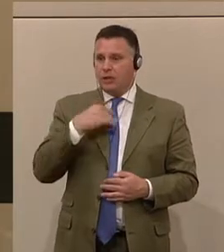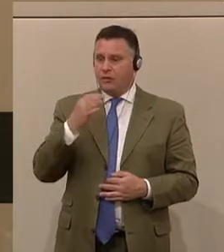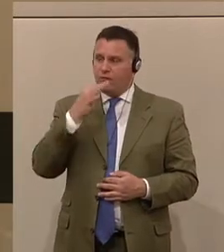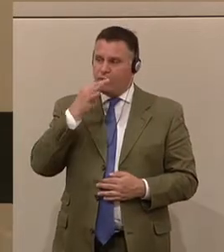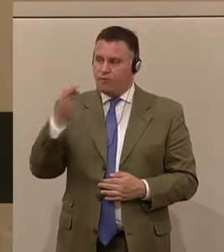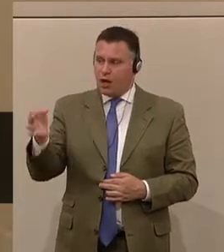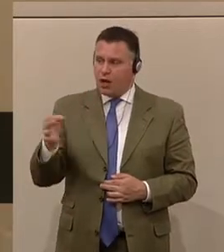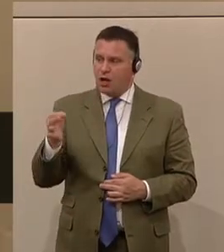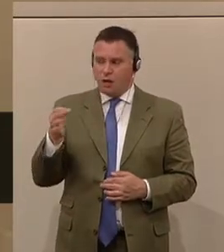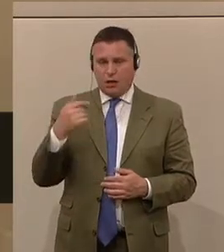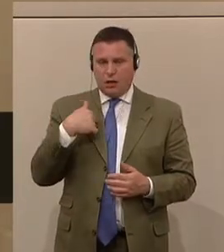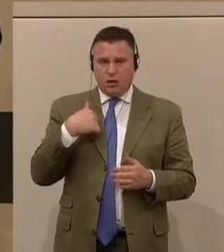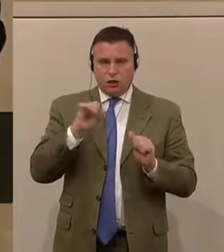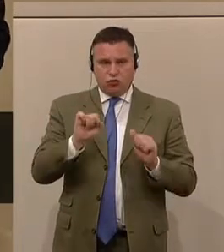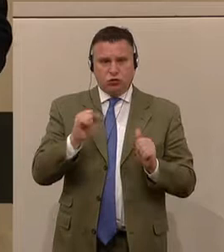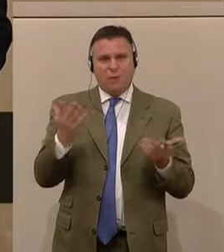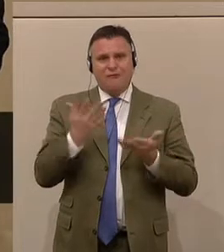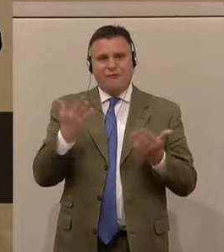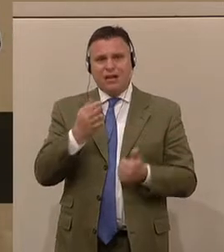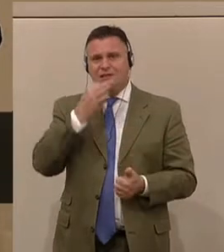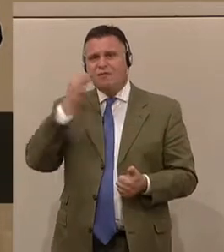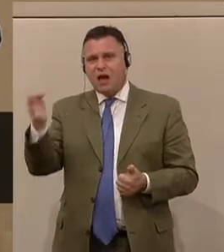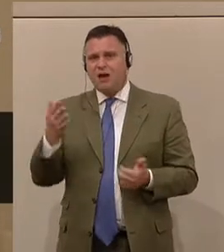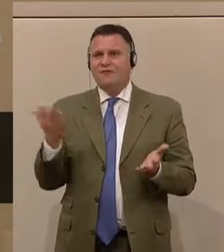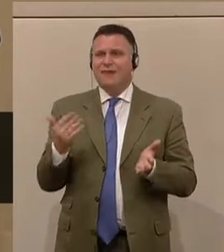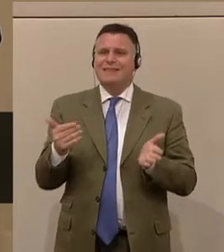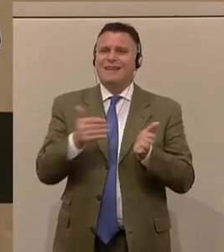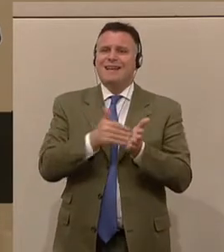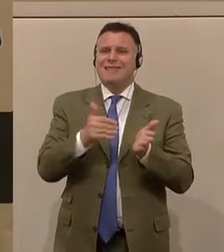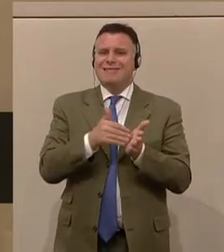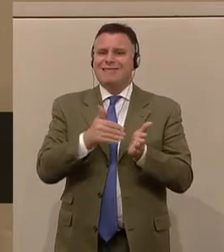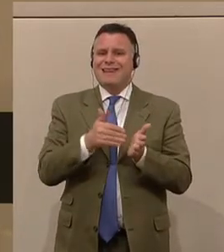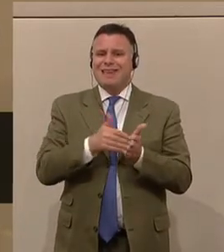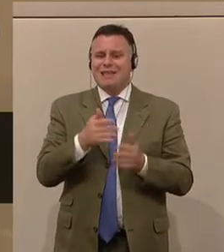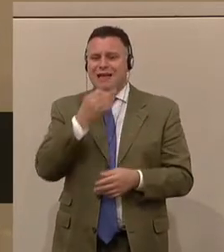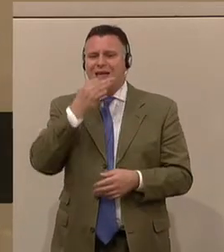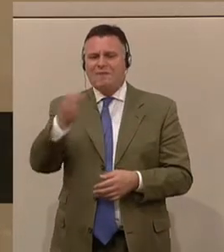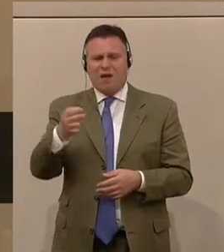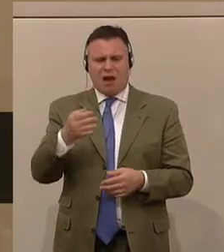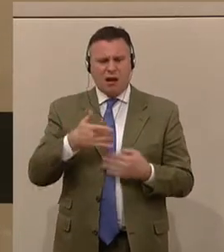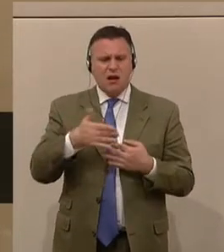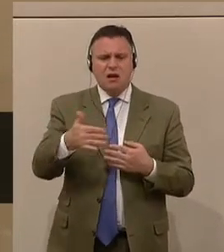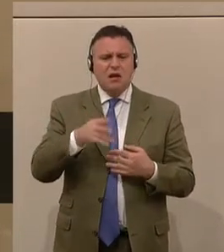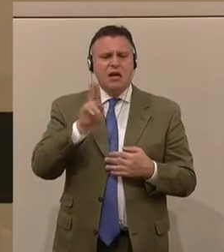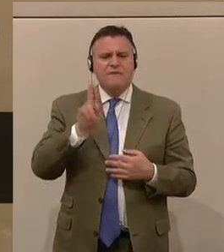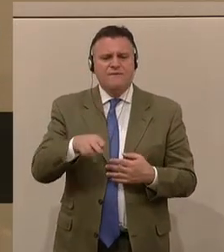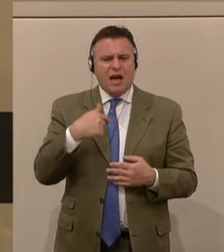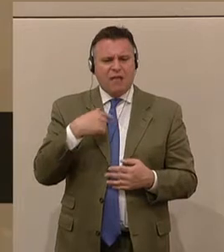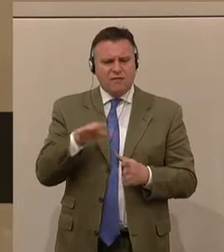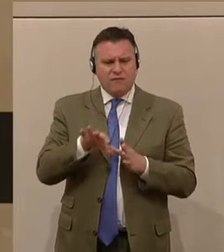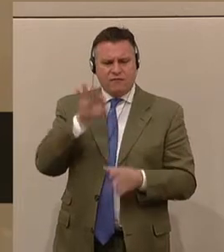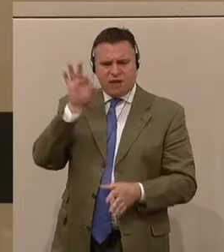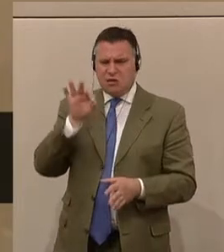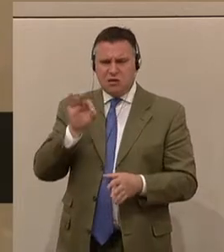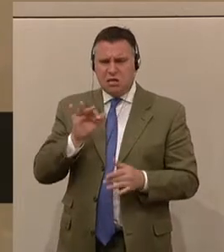die Frage, welche Anfragen wir machen und welche dringlichen Anfragen wir wann machen, Frau Bundesministerin,